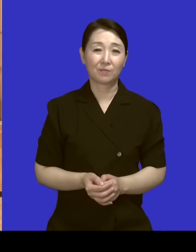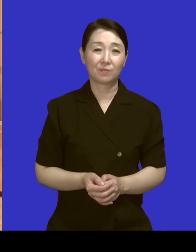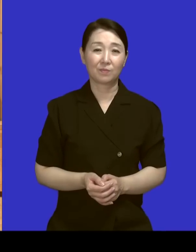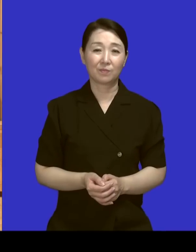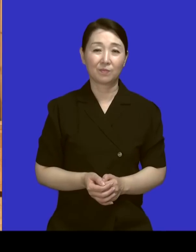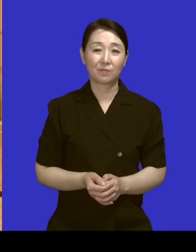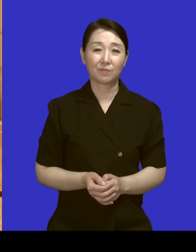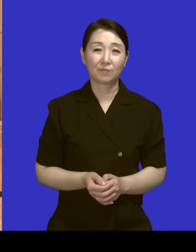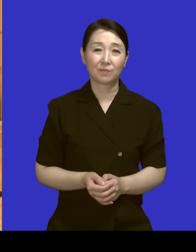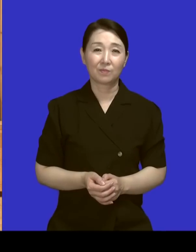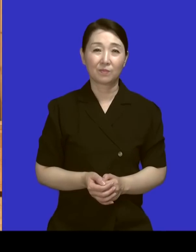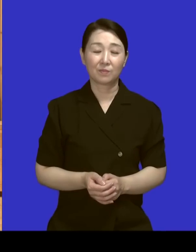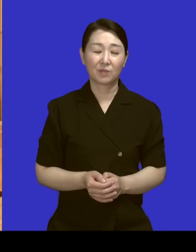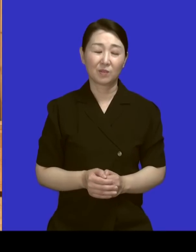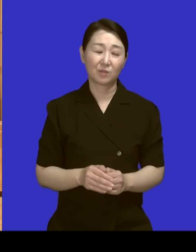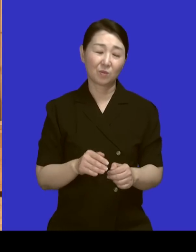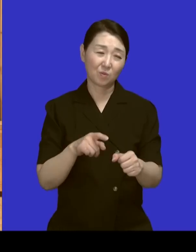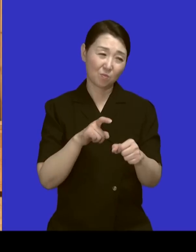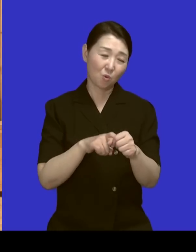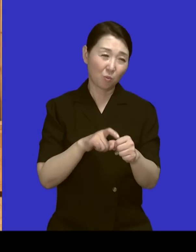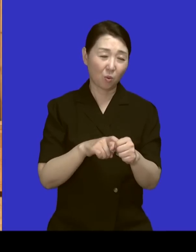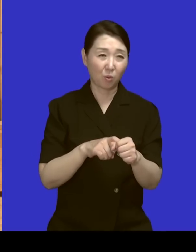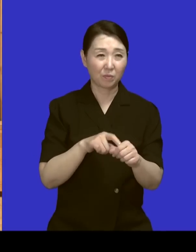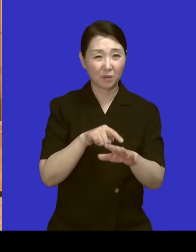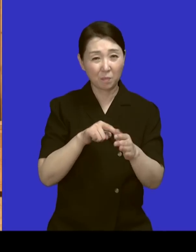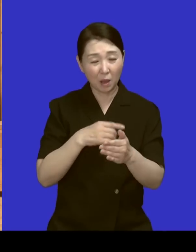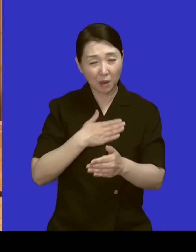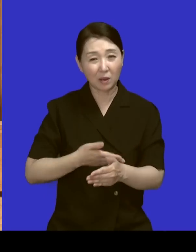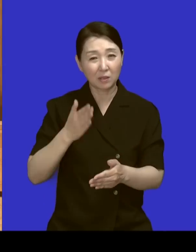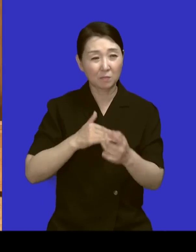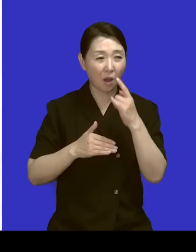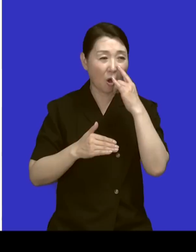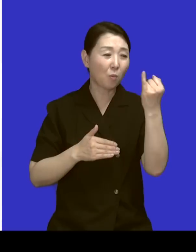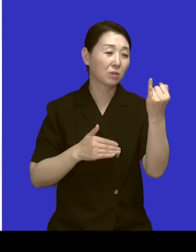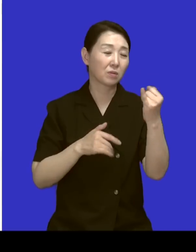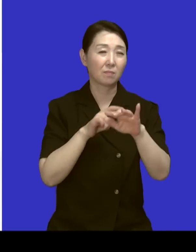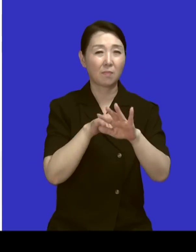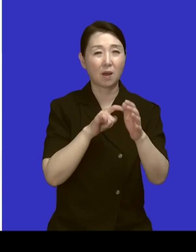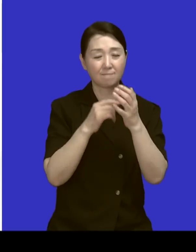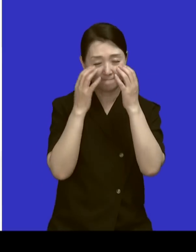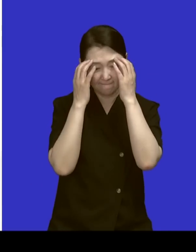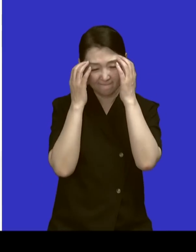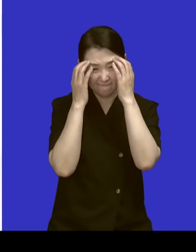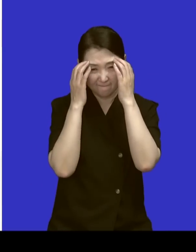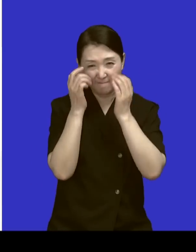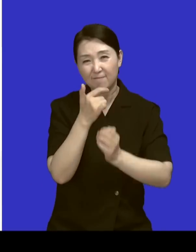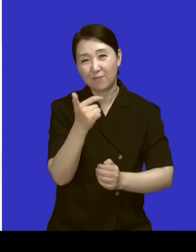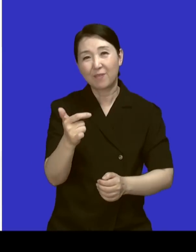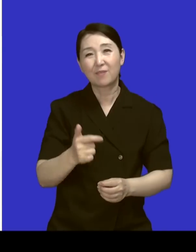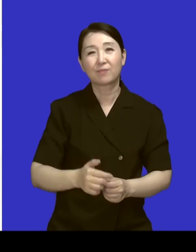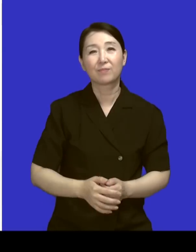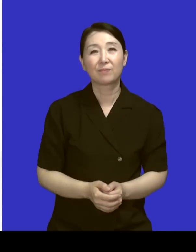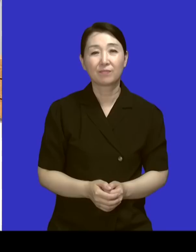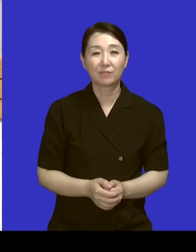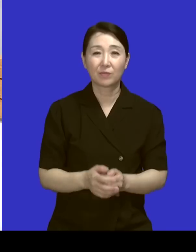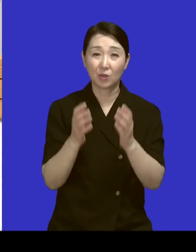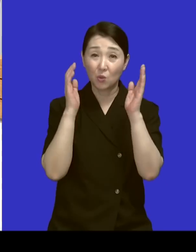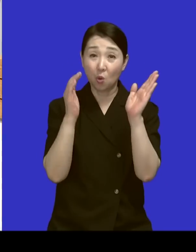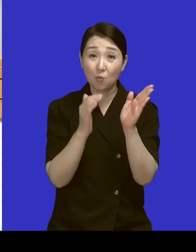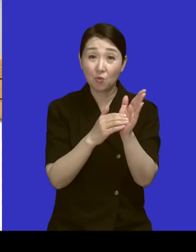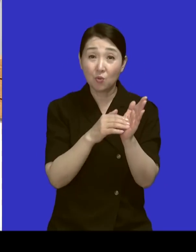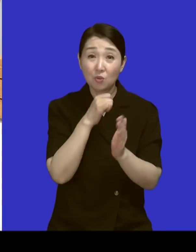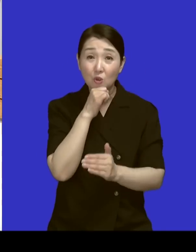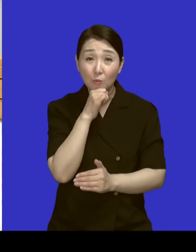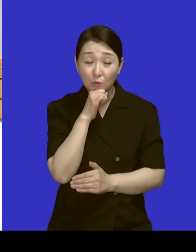없었던 목표와 뭐 심정은 알겠지만 그 어머니는 또 얼마나 마음고생이 심했을 것이며 그렇게 공부해서